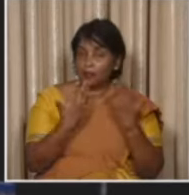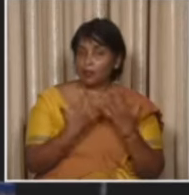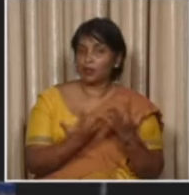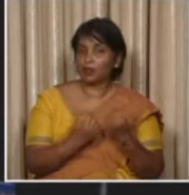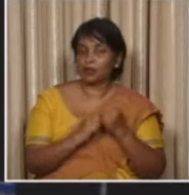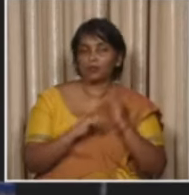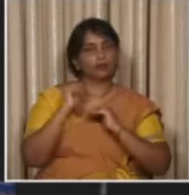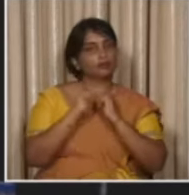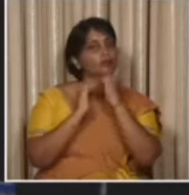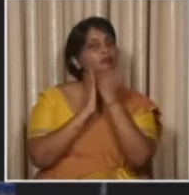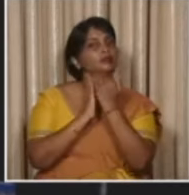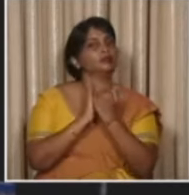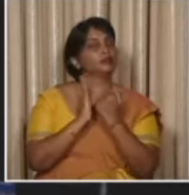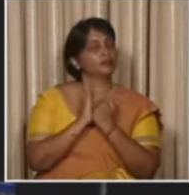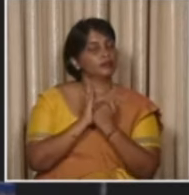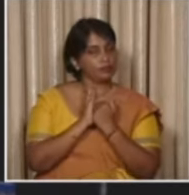വെഡപിലിവല